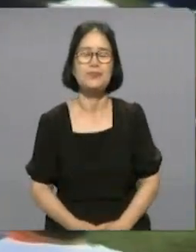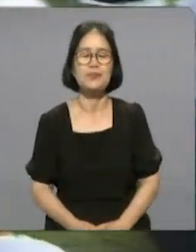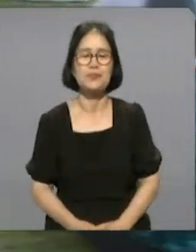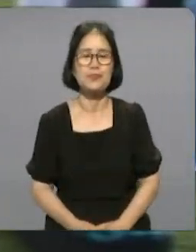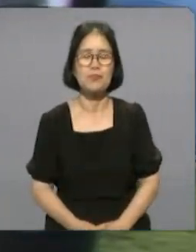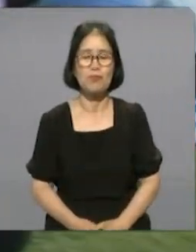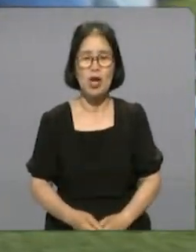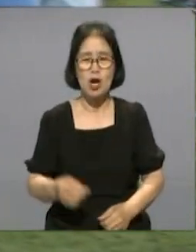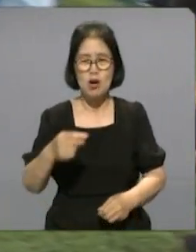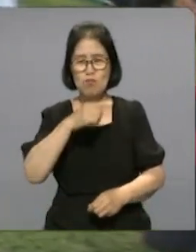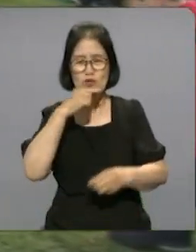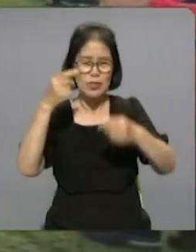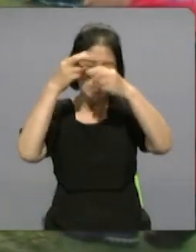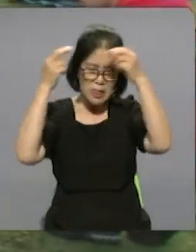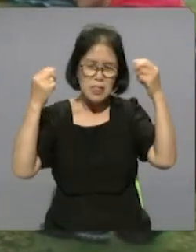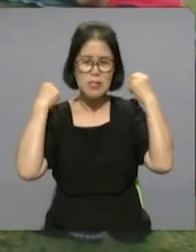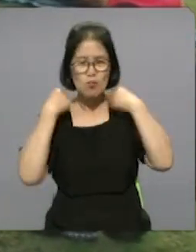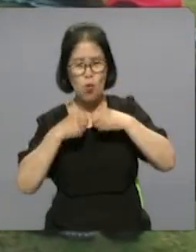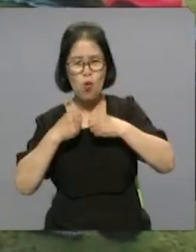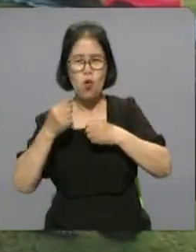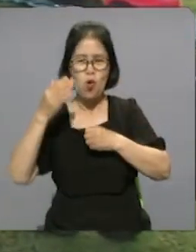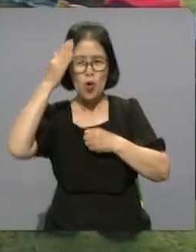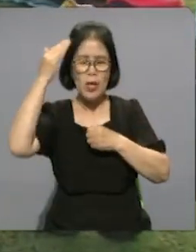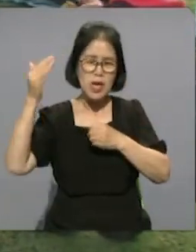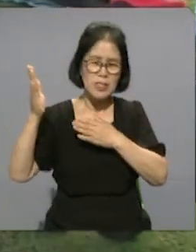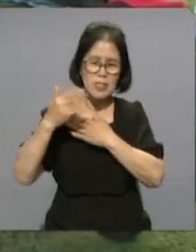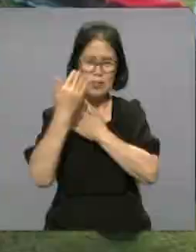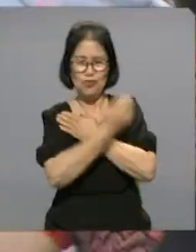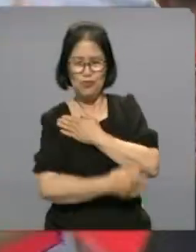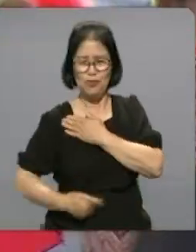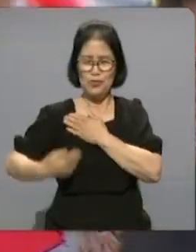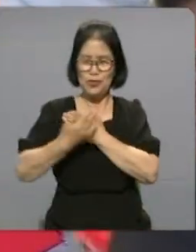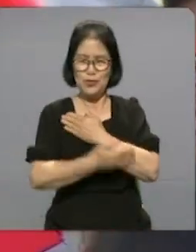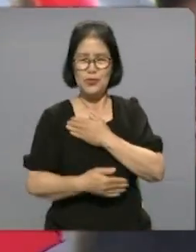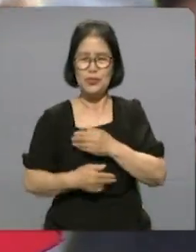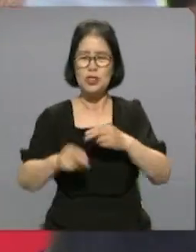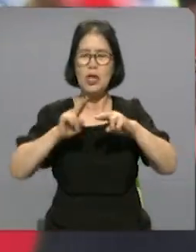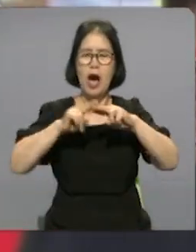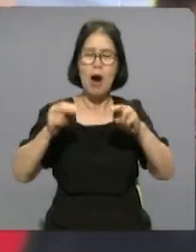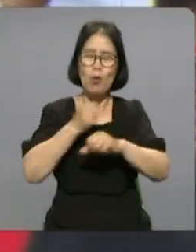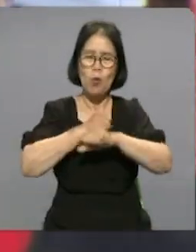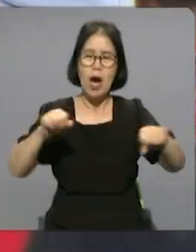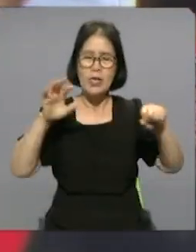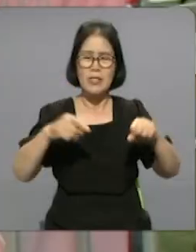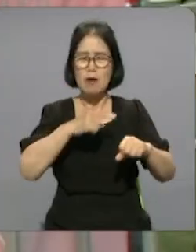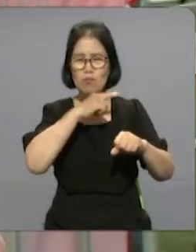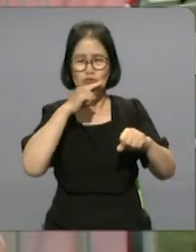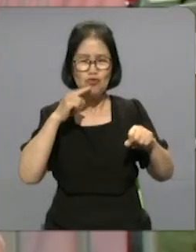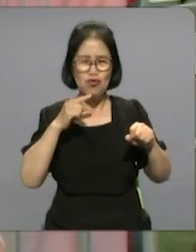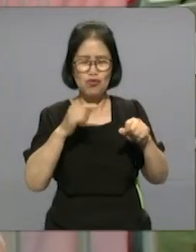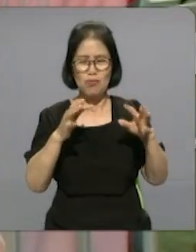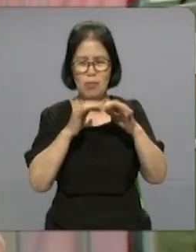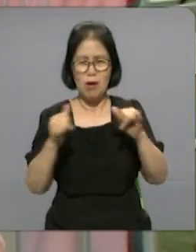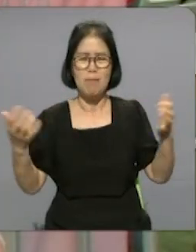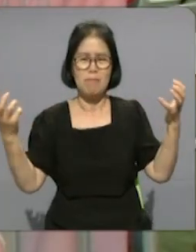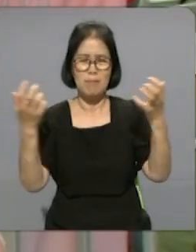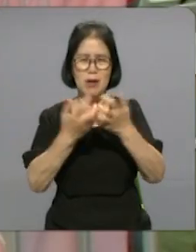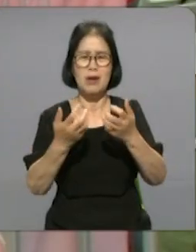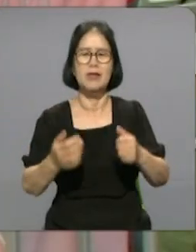붉은 띠를 두르고 목도리와 태극기가 온몸을 휘감았습니다. 광화문 광장이 온통 붉은 물결로